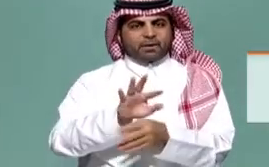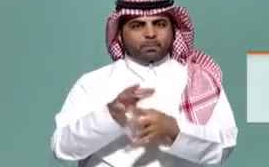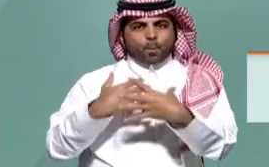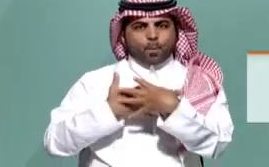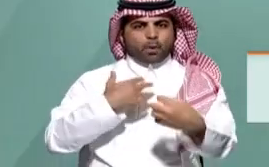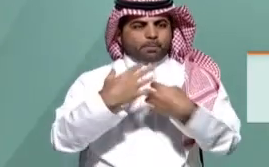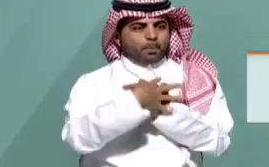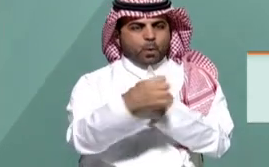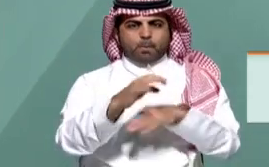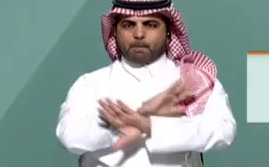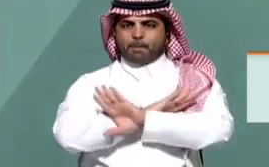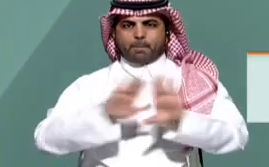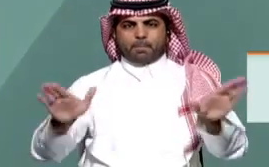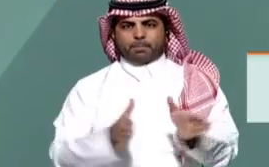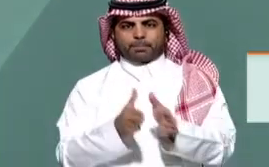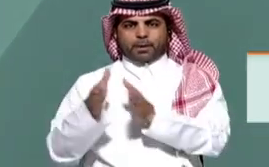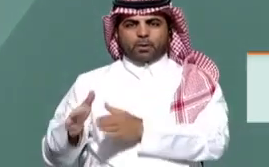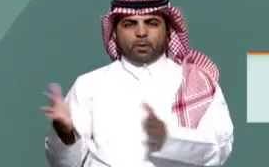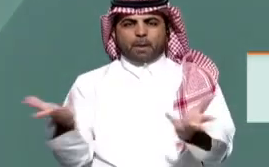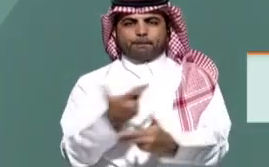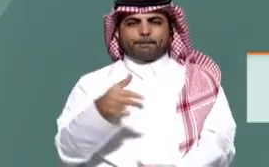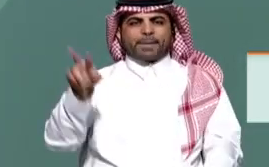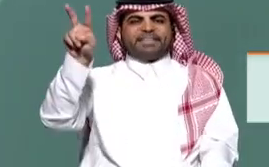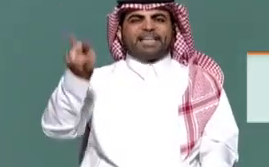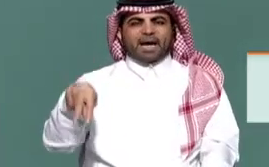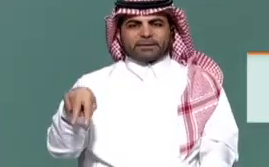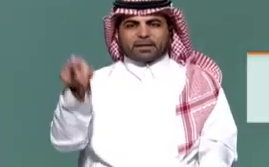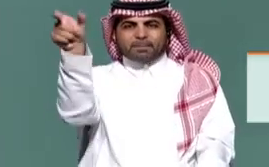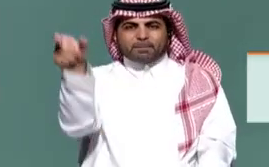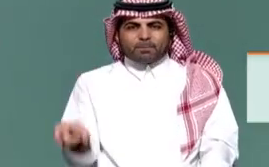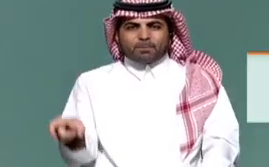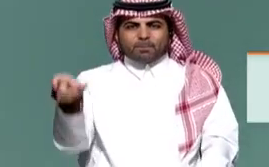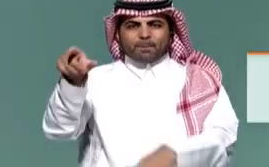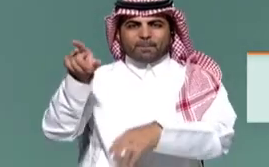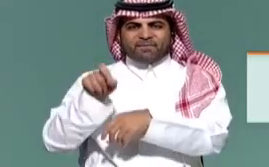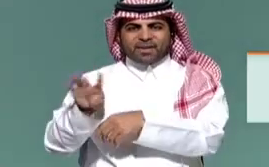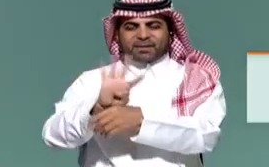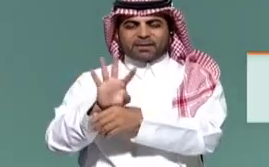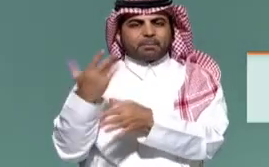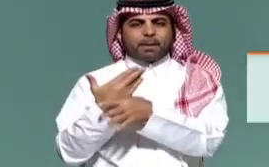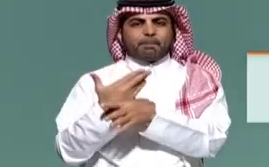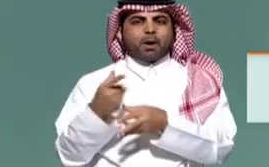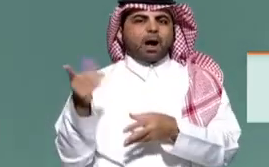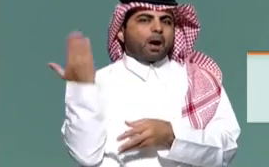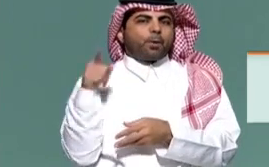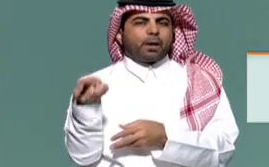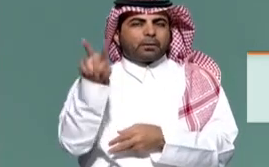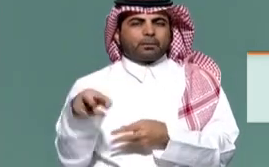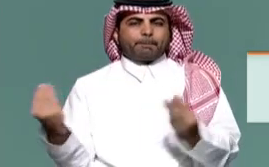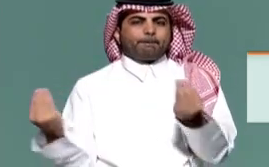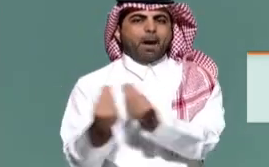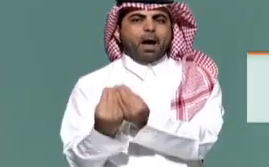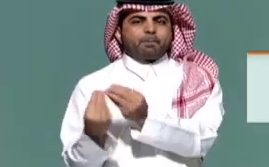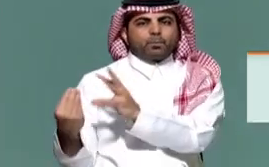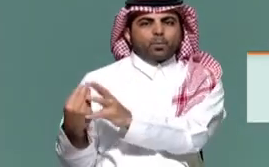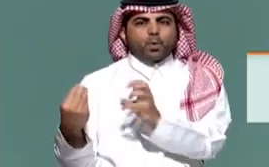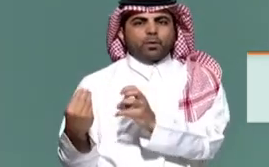العدوى داخليا، وأن 11 حالة إصابة هي لمخالطين لحالات سابقة